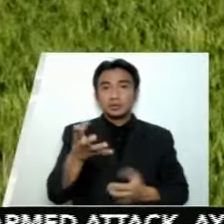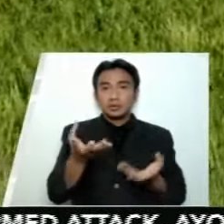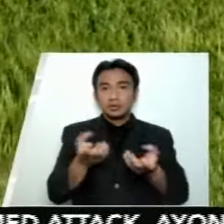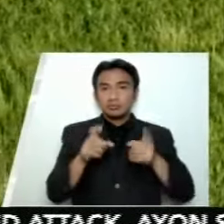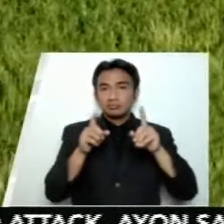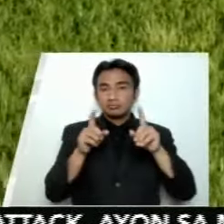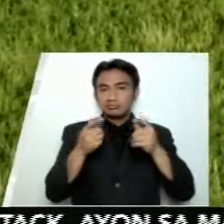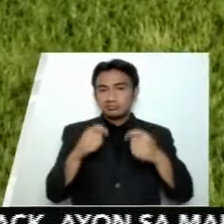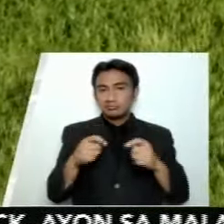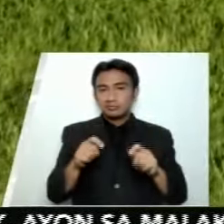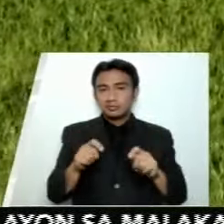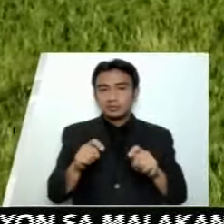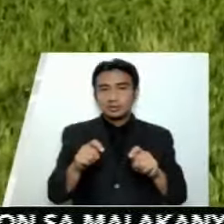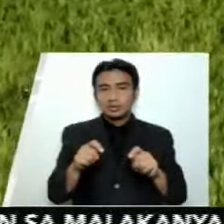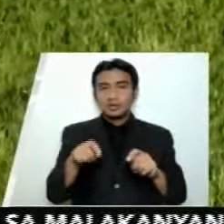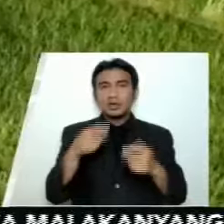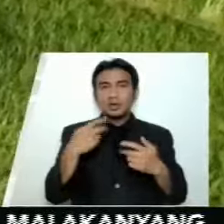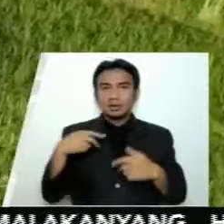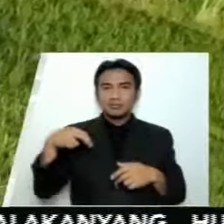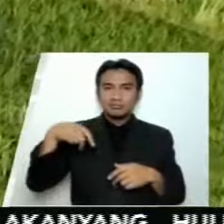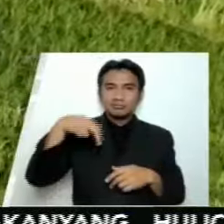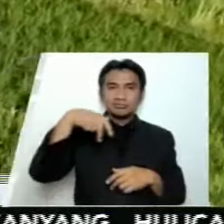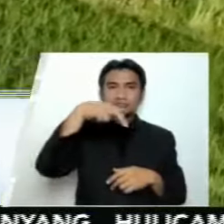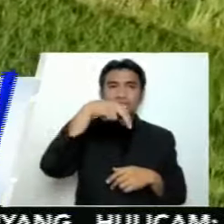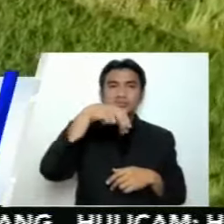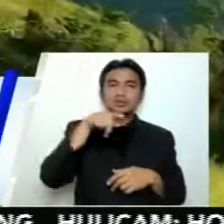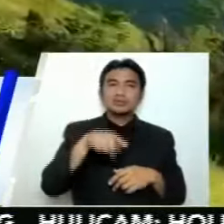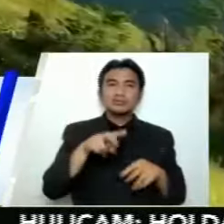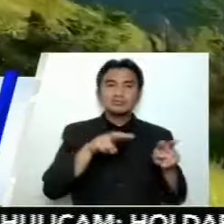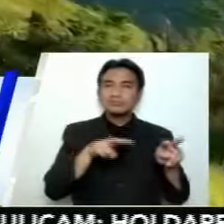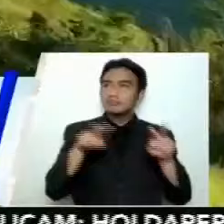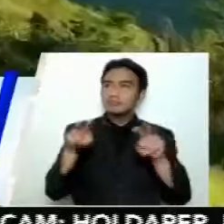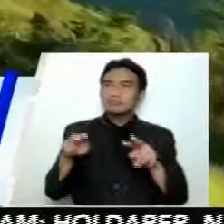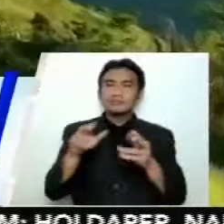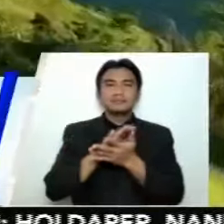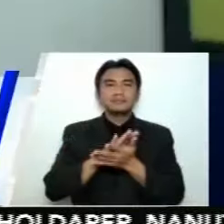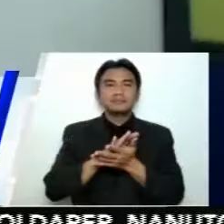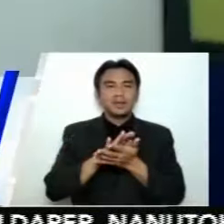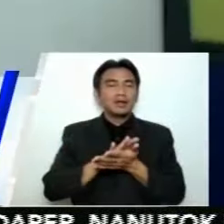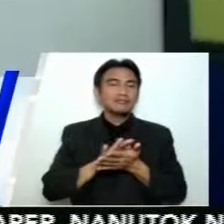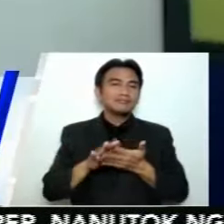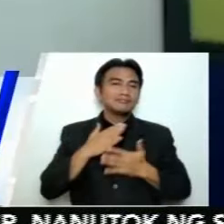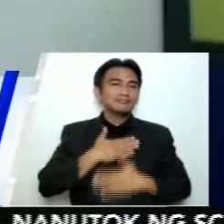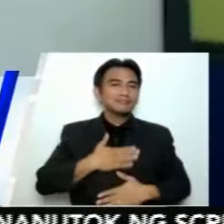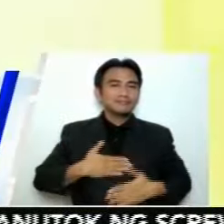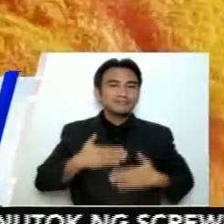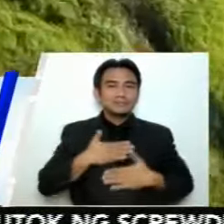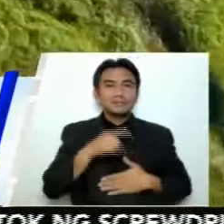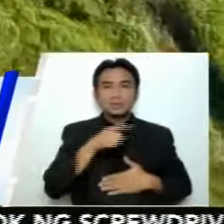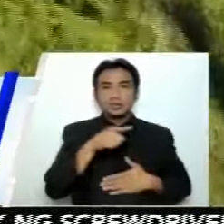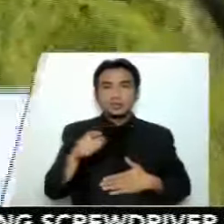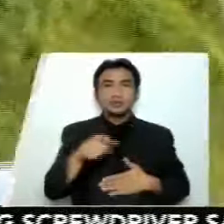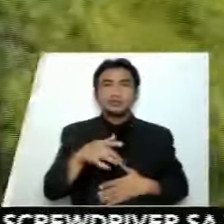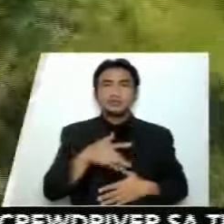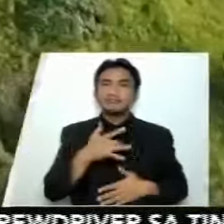pagkatapos sa trail food enjoyin yung ganda ng tanawin good for beginner naman to siguradong mag-enjoy